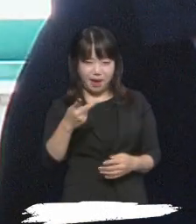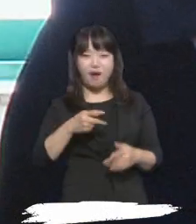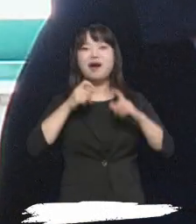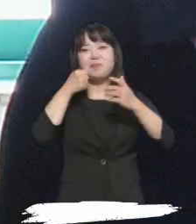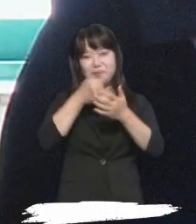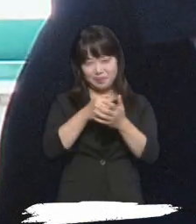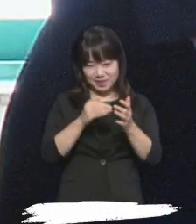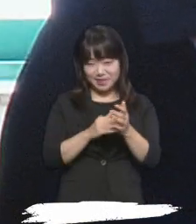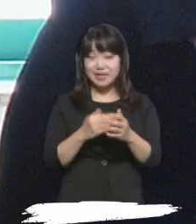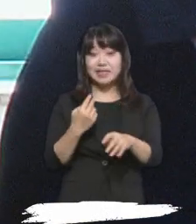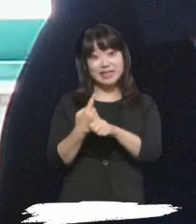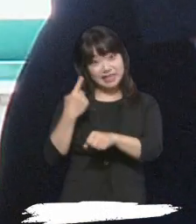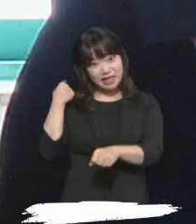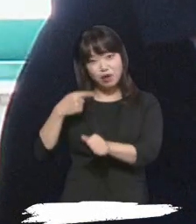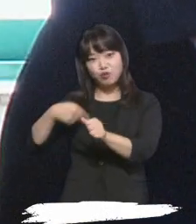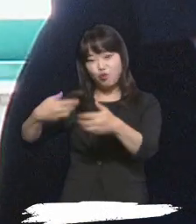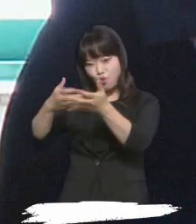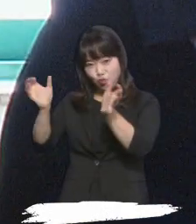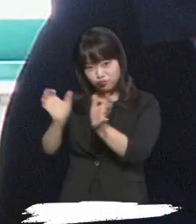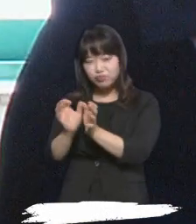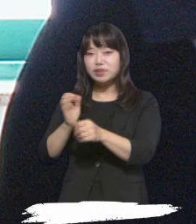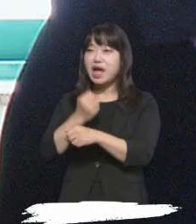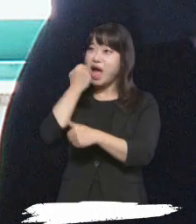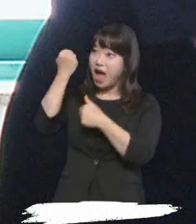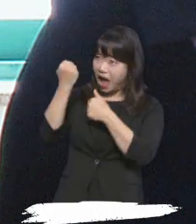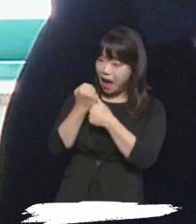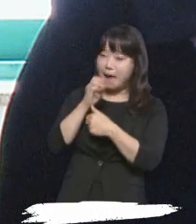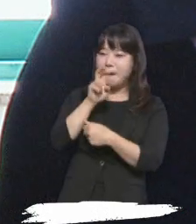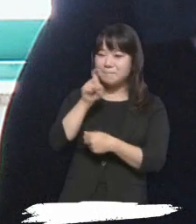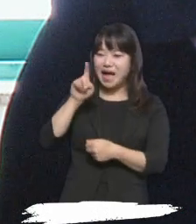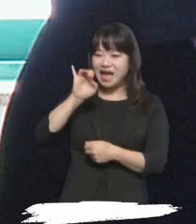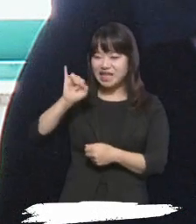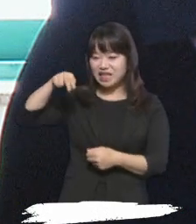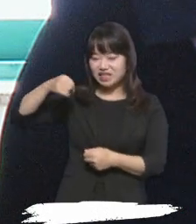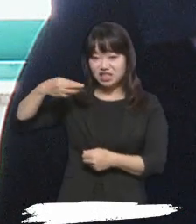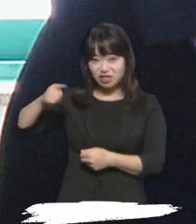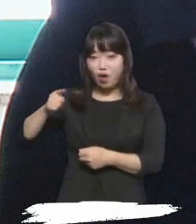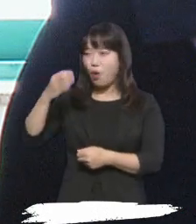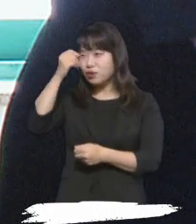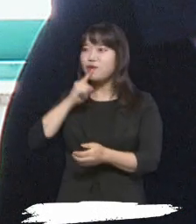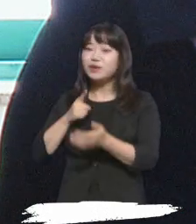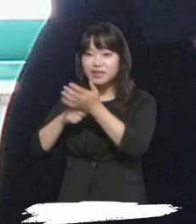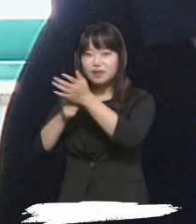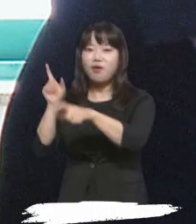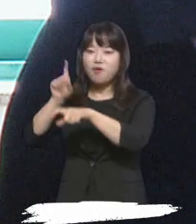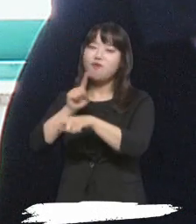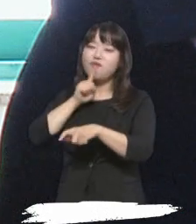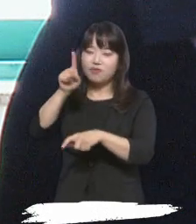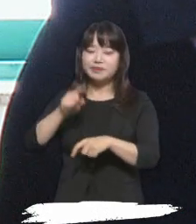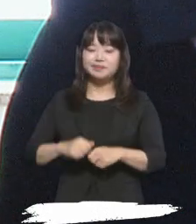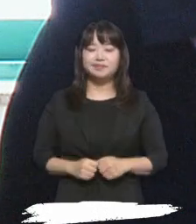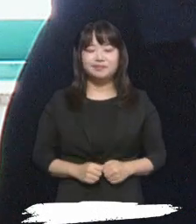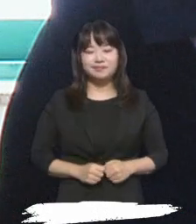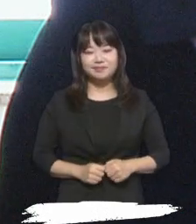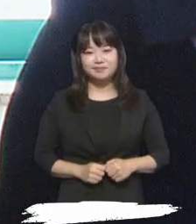지난해 고배를 마셨던 교육부 지정 반도체 마이스터고가 되기 위한 제도전에도 나섭니다. 김진중 기자가